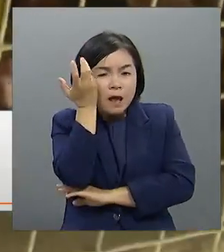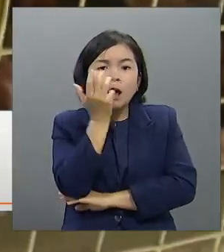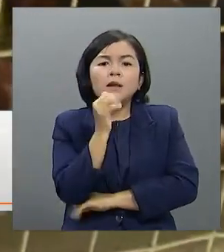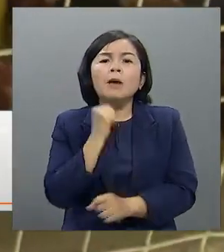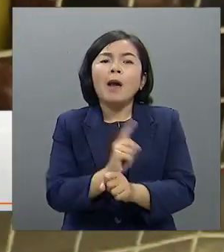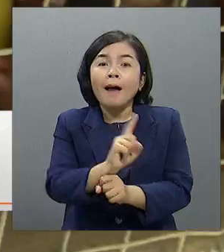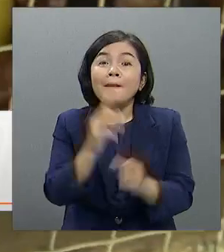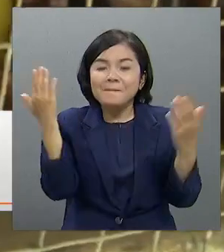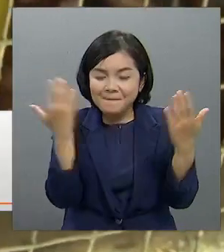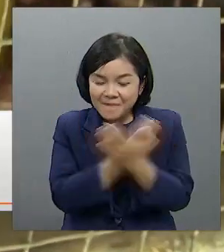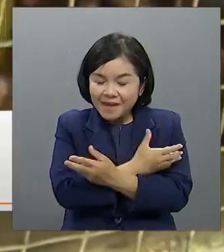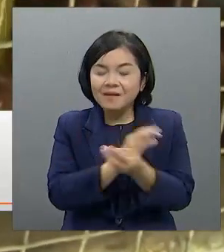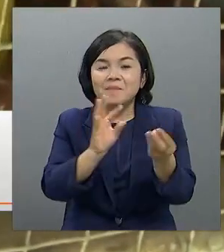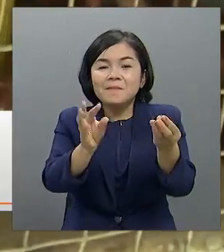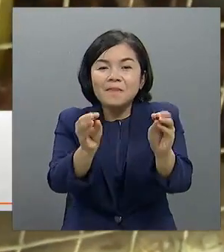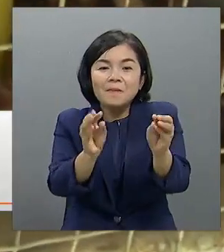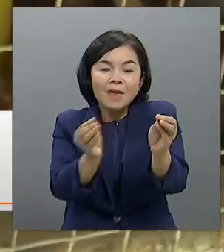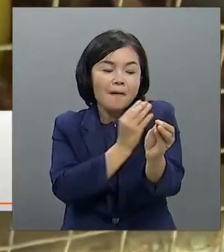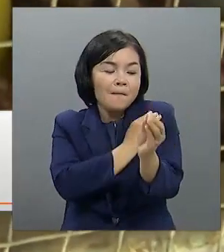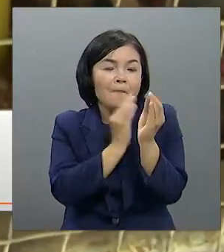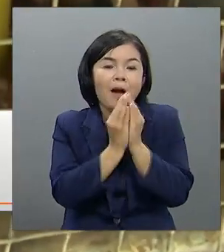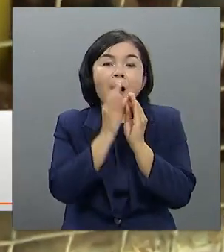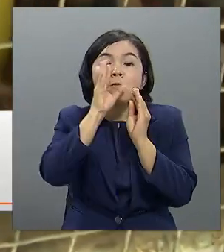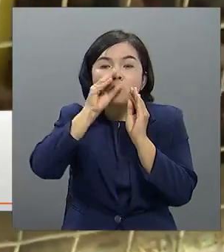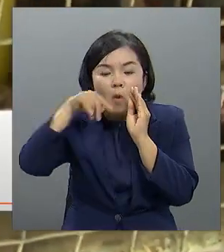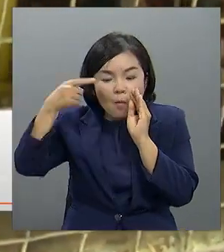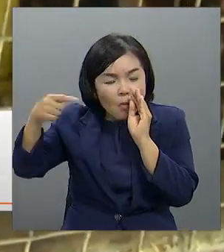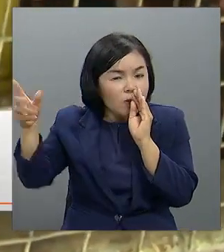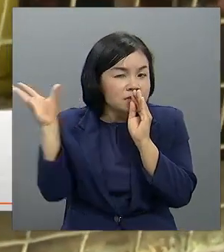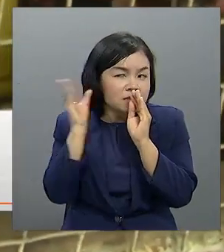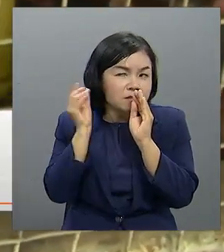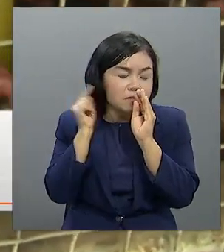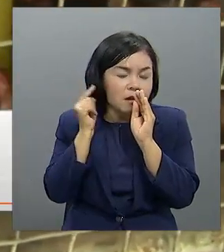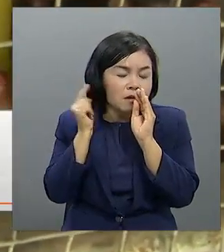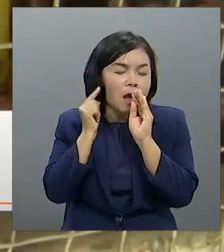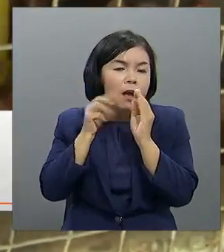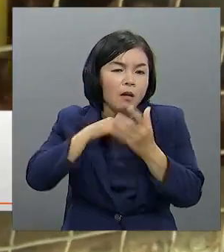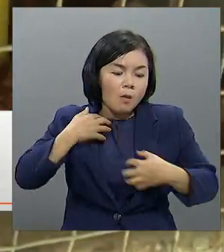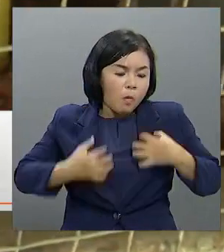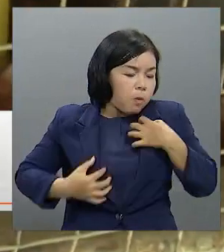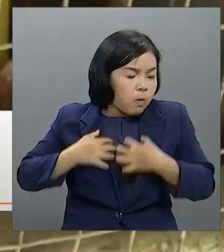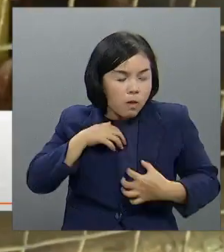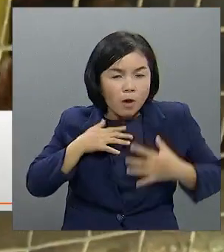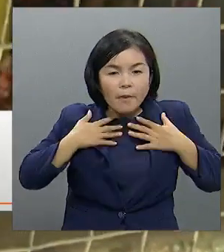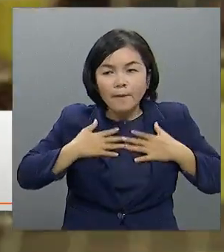เปิดธรรมะให้ไก่ฟังเพราะว่าคิดว่าเสียงธรรมะมันน่าจะสามารถช่วยให้อารมณ์ของไก่เนี่ยผ่อนคลายได้และ